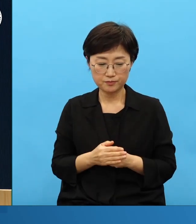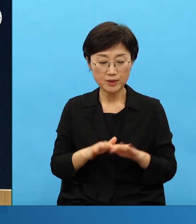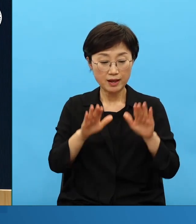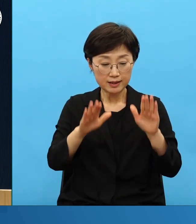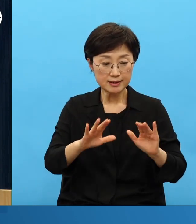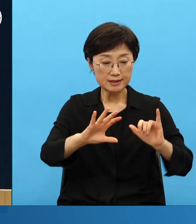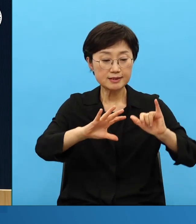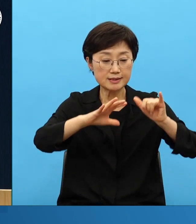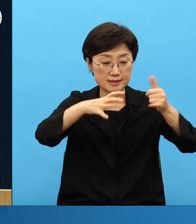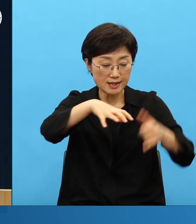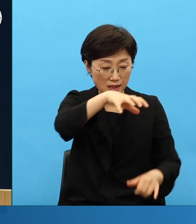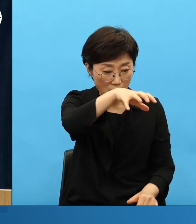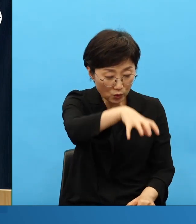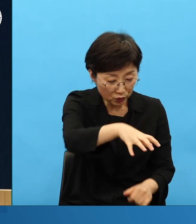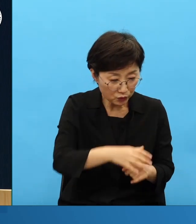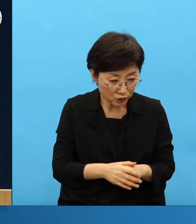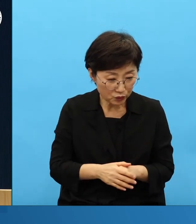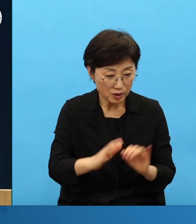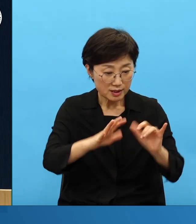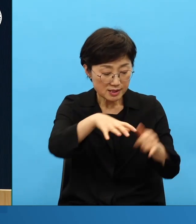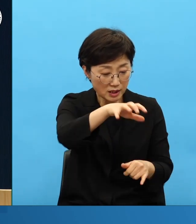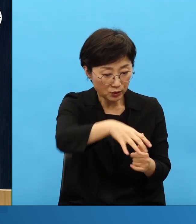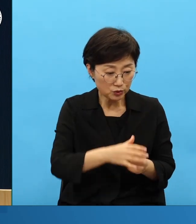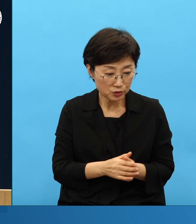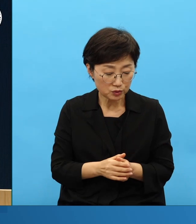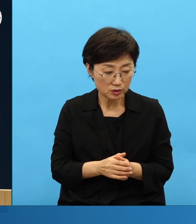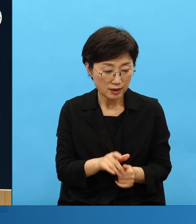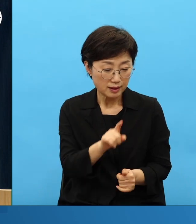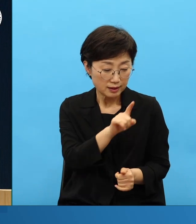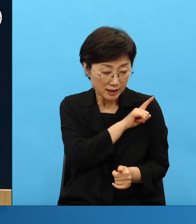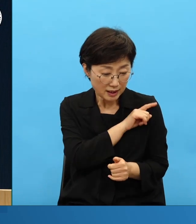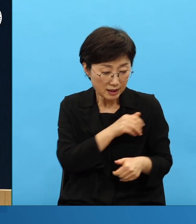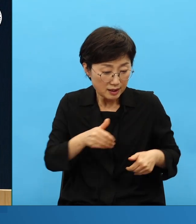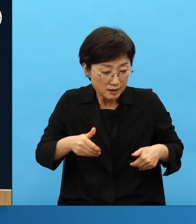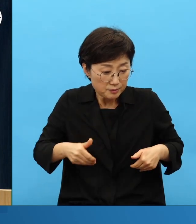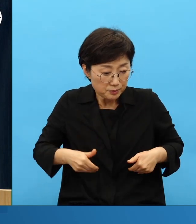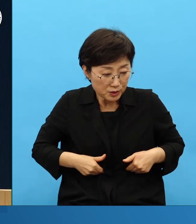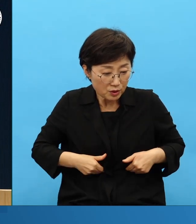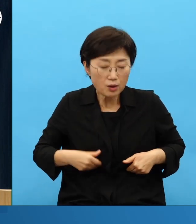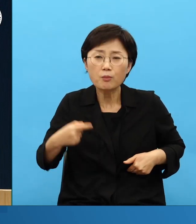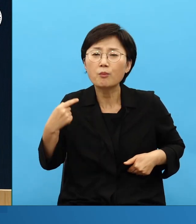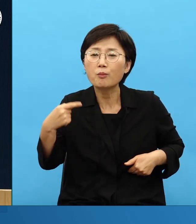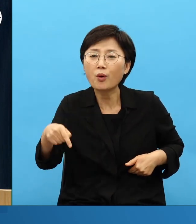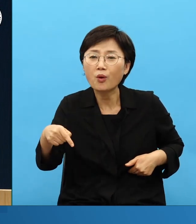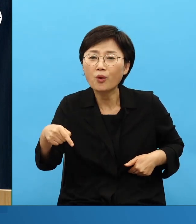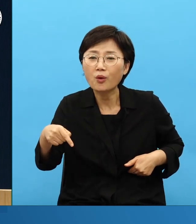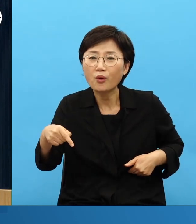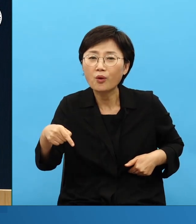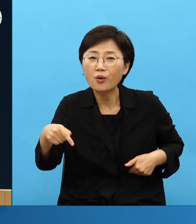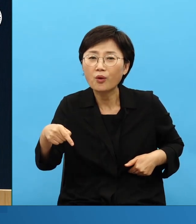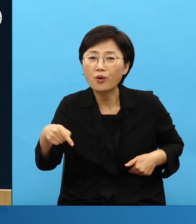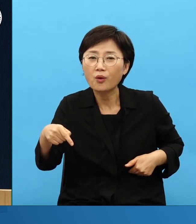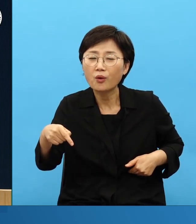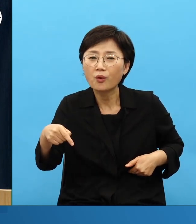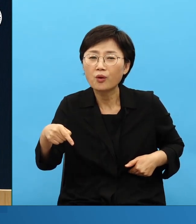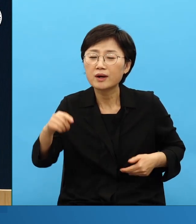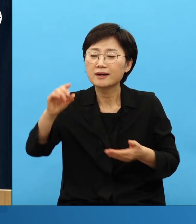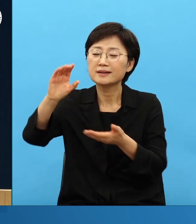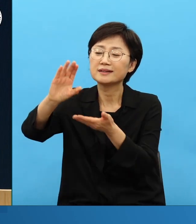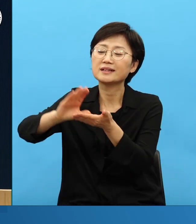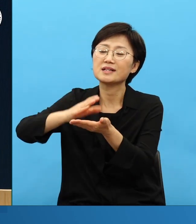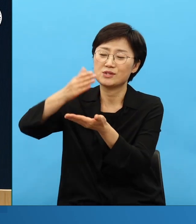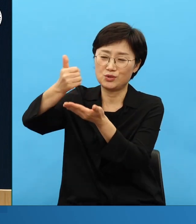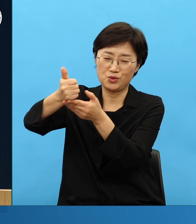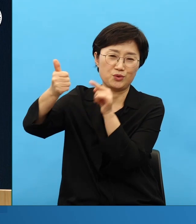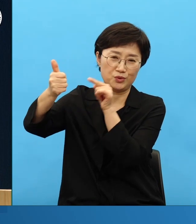아니고 이 땅에 가장 필요한 게 뭐냐? 그리스도입니다. What is it that this 그렇죠. earth